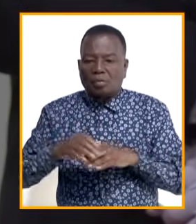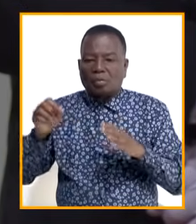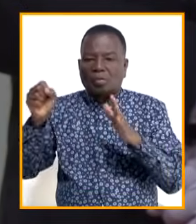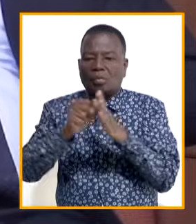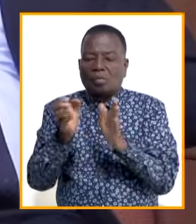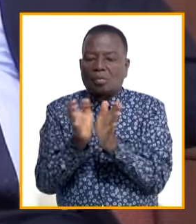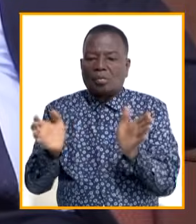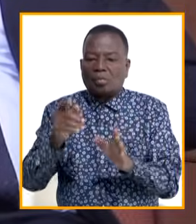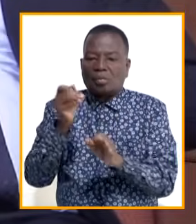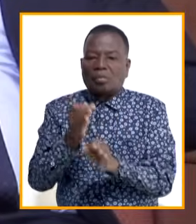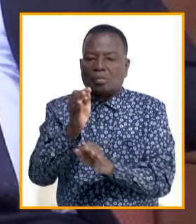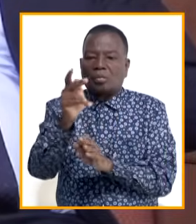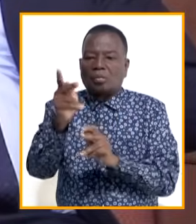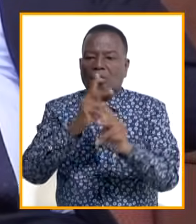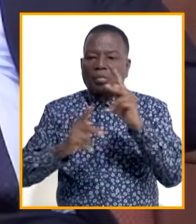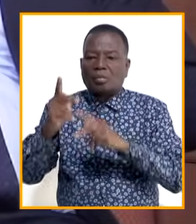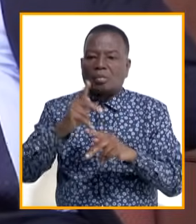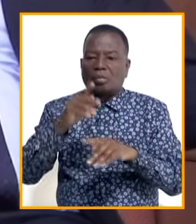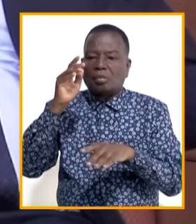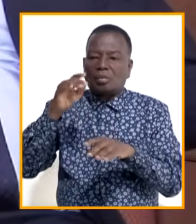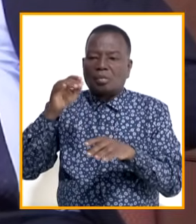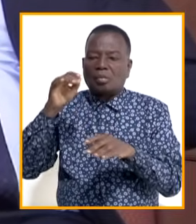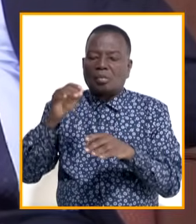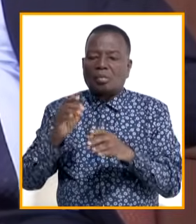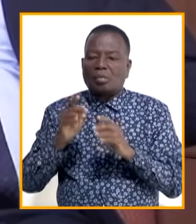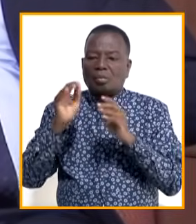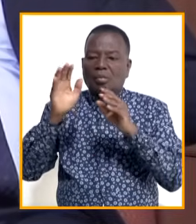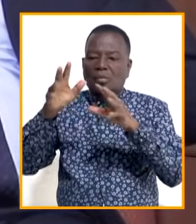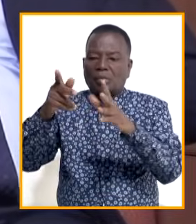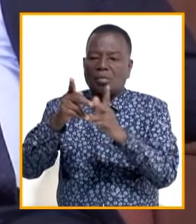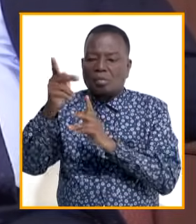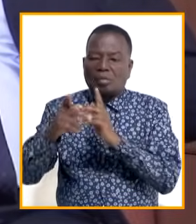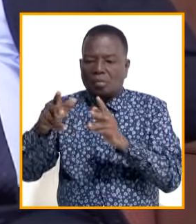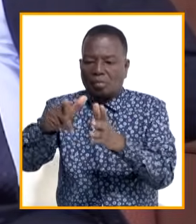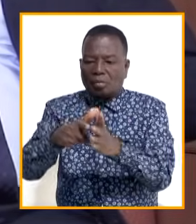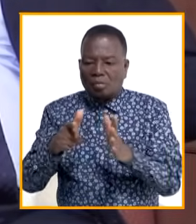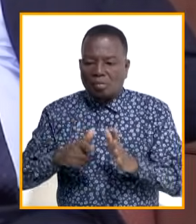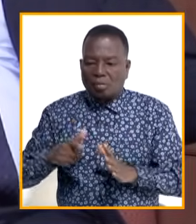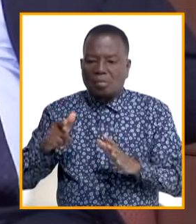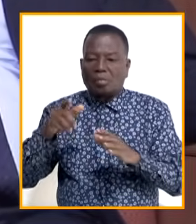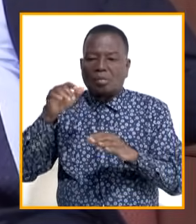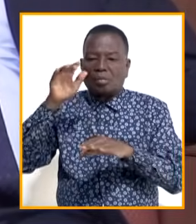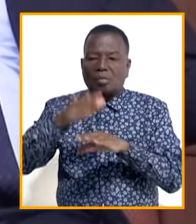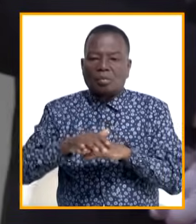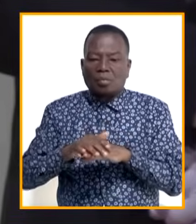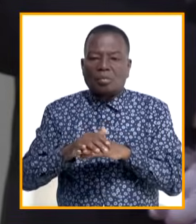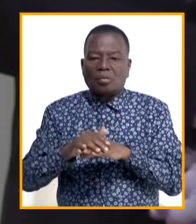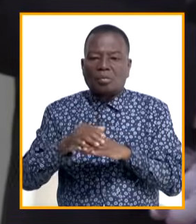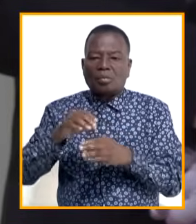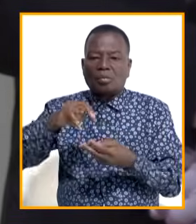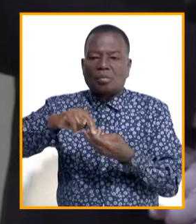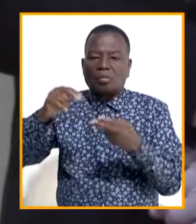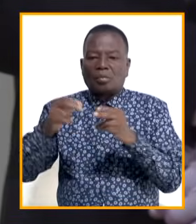fonction publique, le projet de loi portant statut du corps diplomatique, le projet de loi sur les start-up